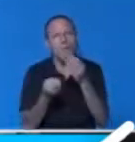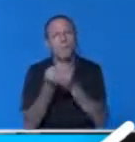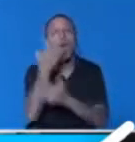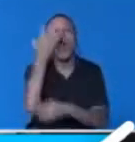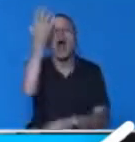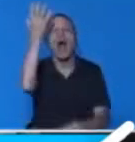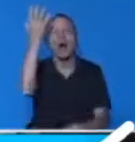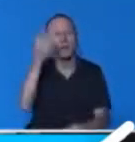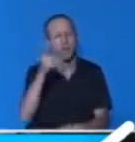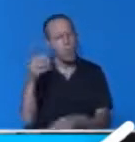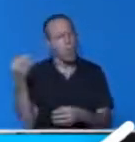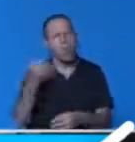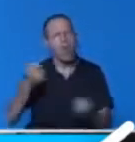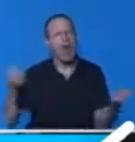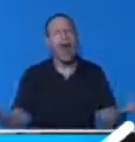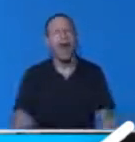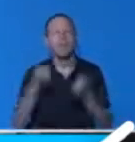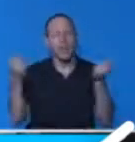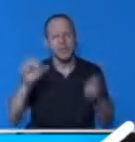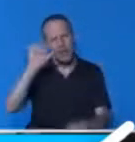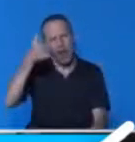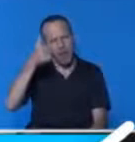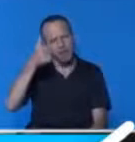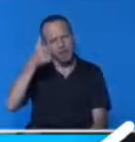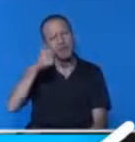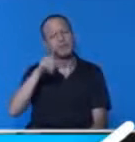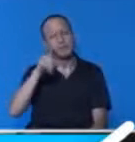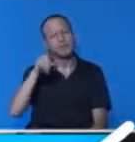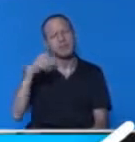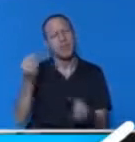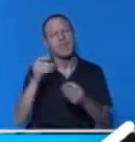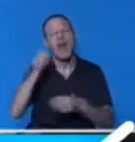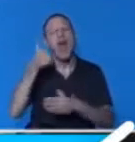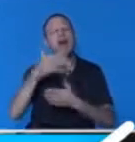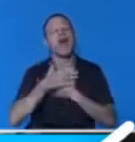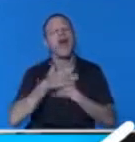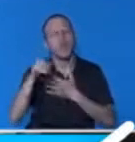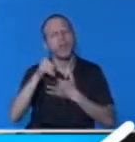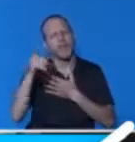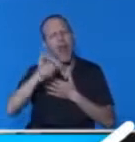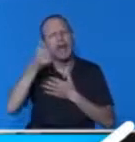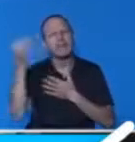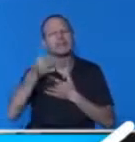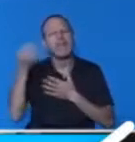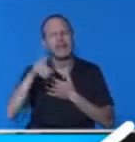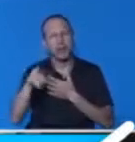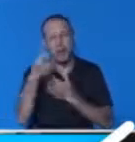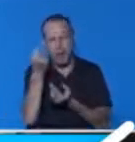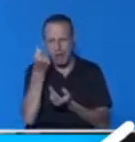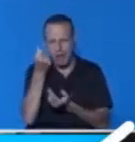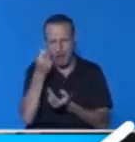א', הוא מעולה בקמפיין, זה הדבר הכי, הכי אהוב עליו, שהוא הכי מצטיין בו,